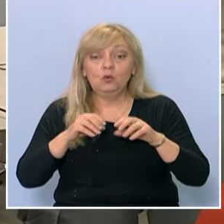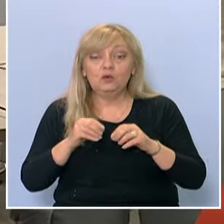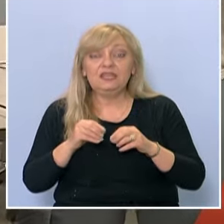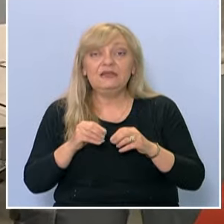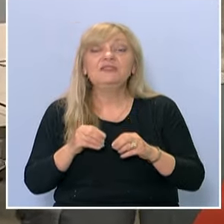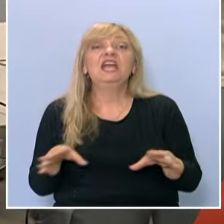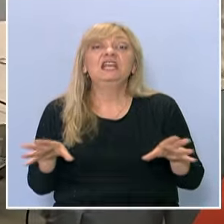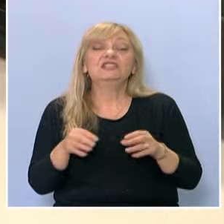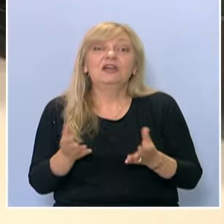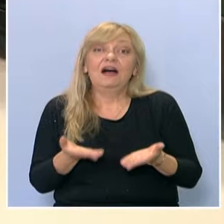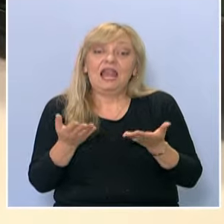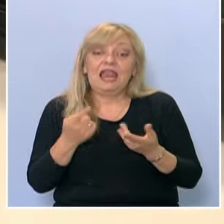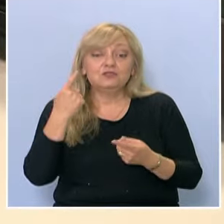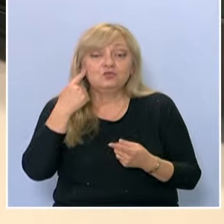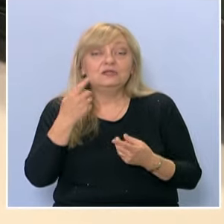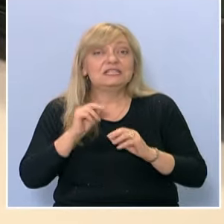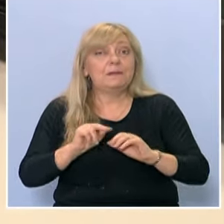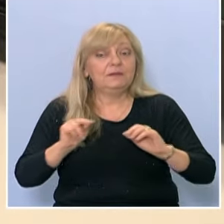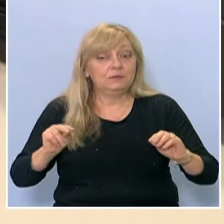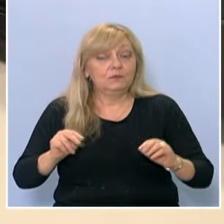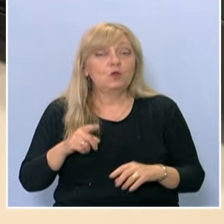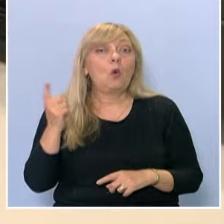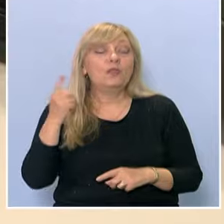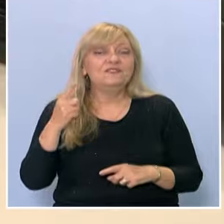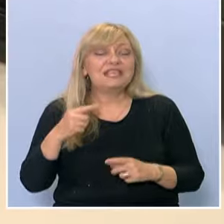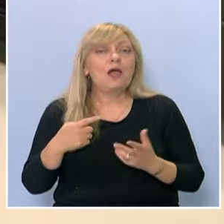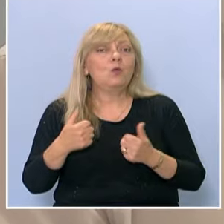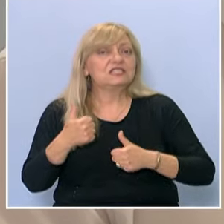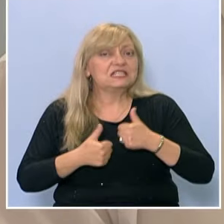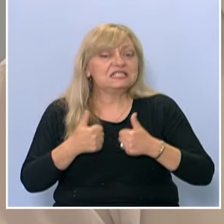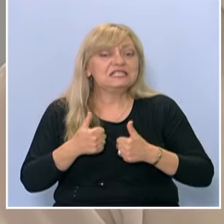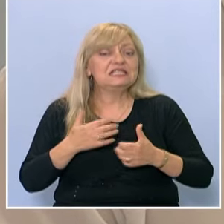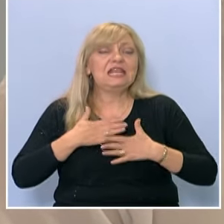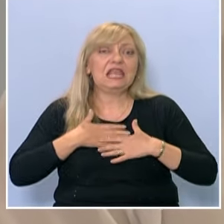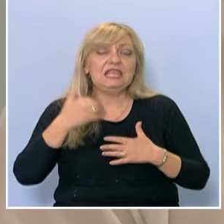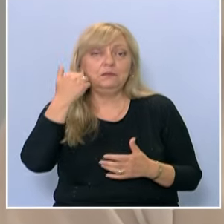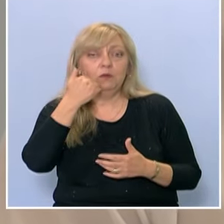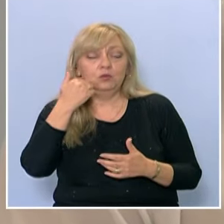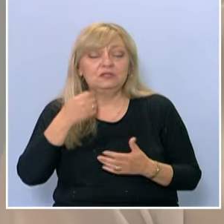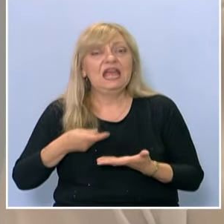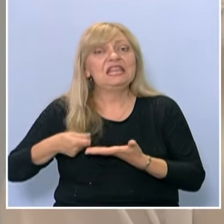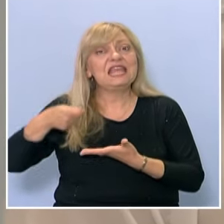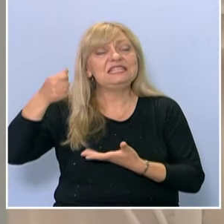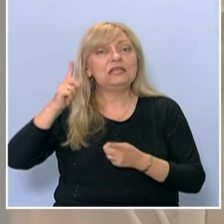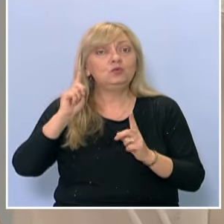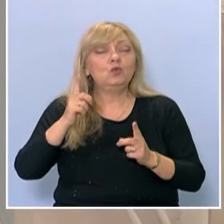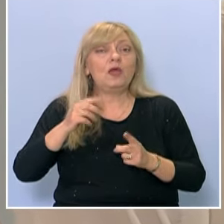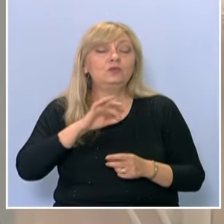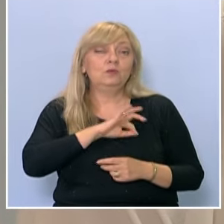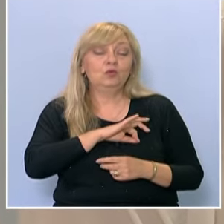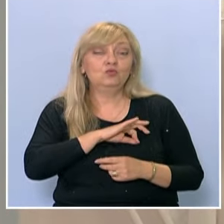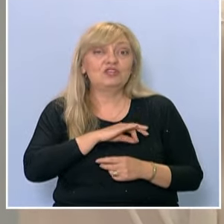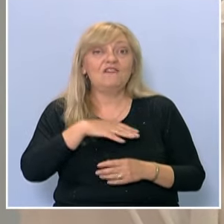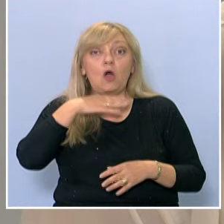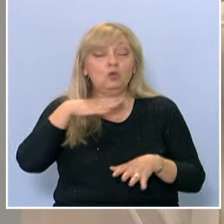отборът. Веселин Маркович смята, че от всяко състезание има полза. Най-ценното, което човек получава от опита, е логическото